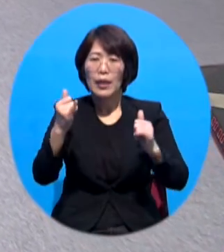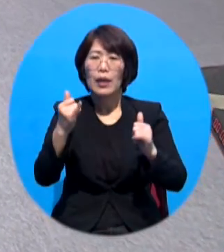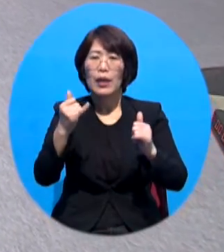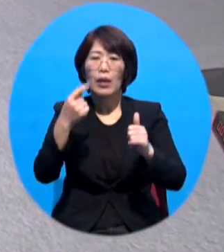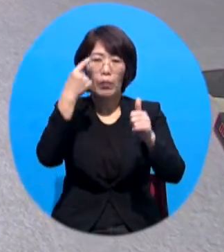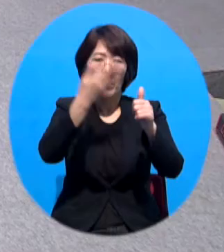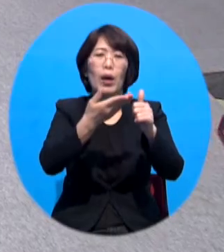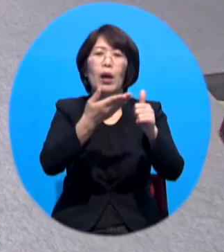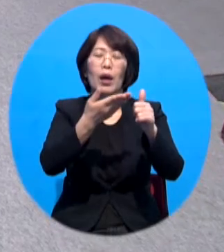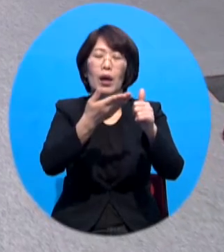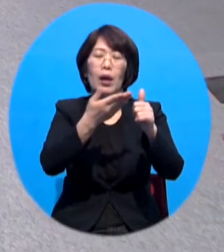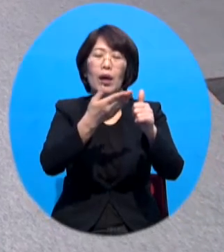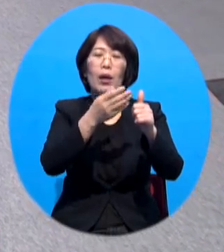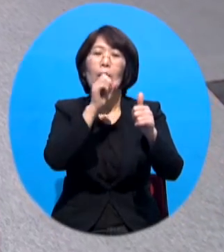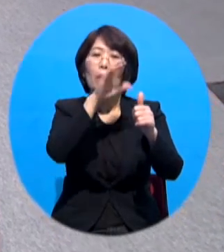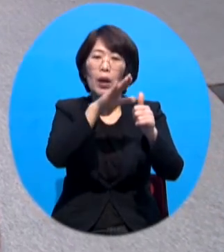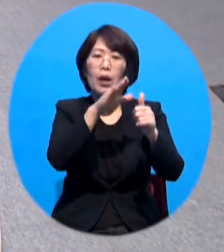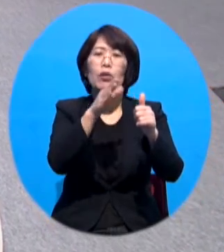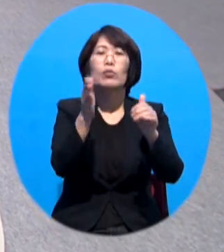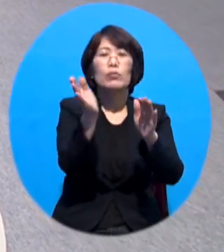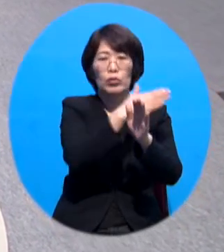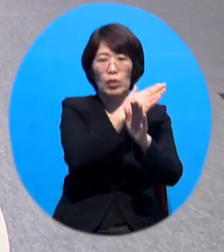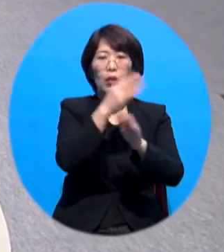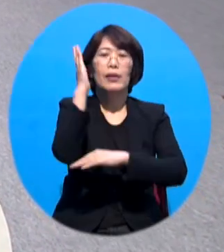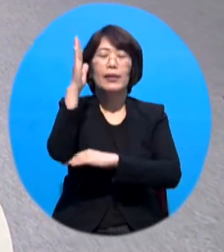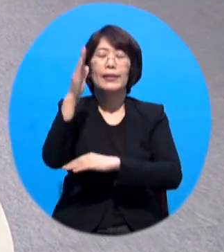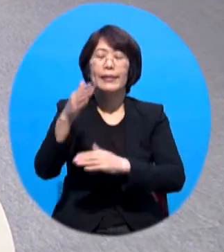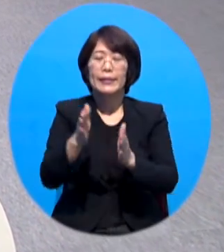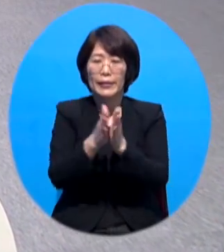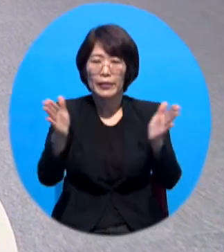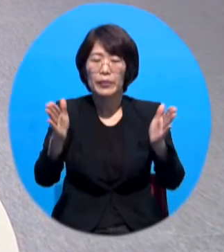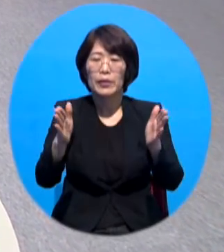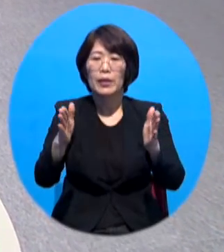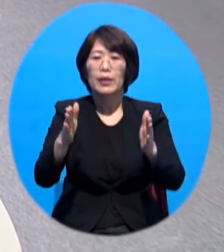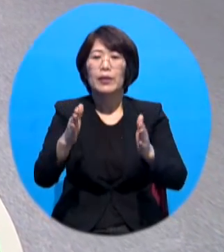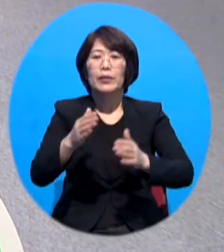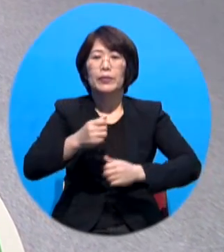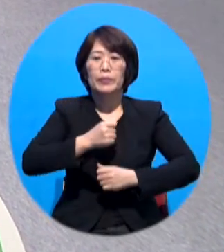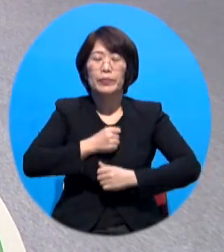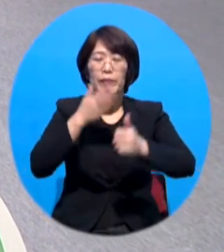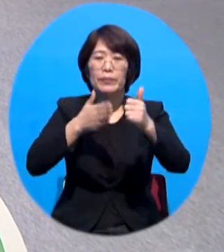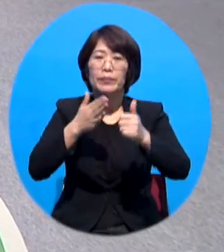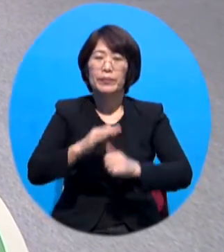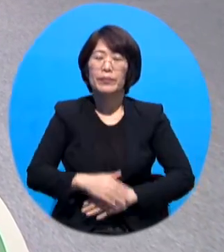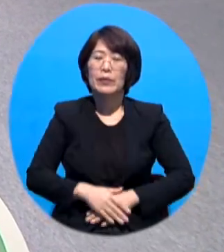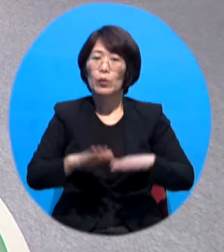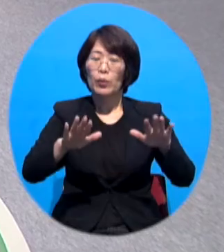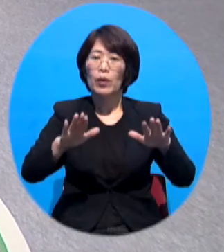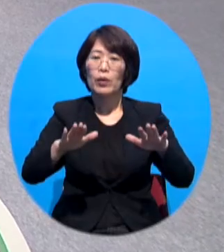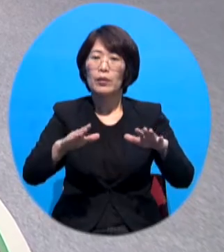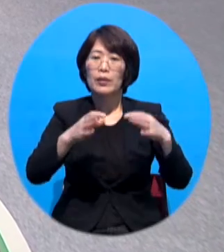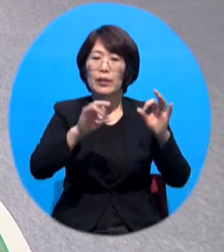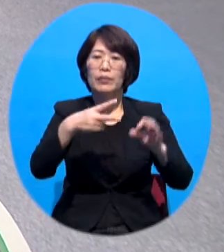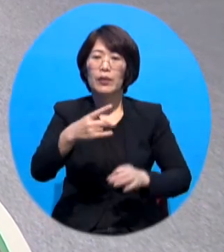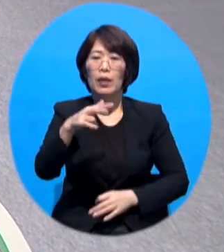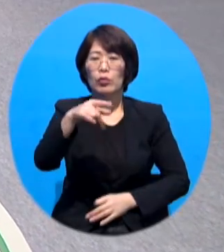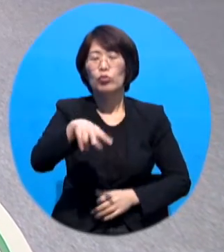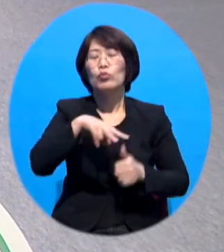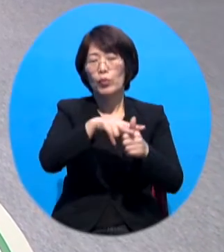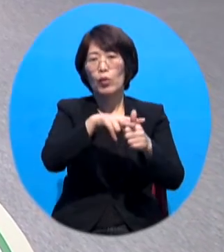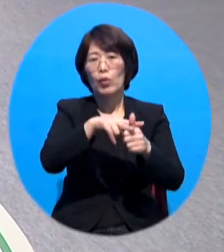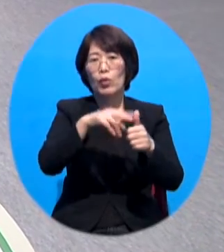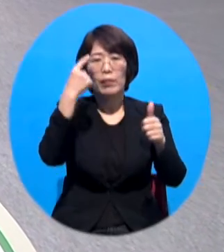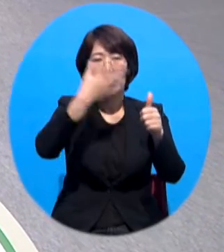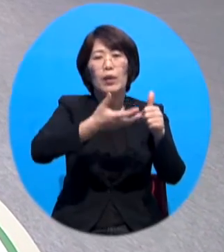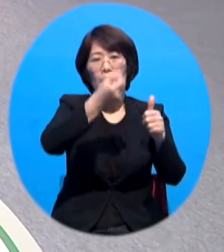드리면 그때 바로 를 해 주시면 되겠습니다 언어란 톤을 위해서 협조 부탁드리겠습니다 이번에는 김대중 후보에게 주도권을